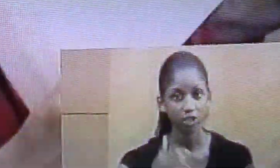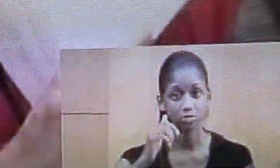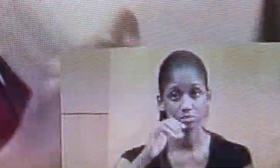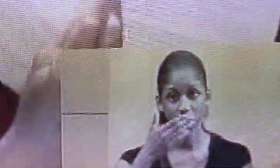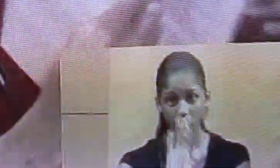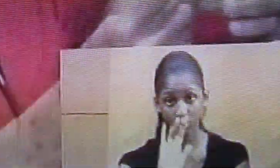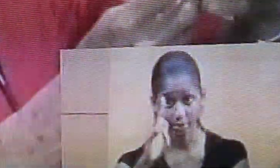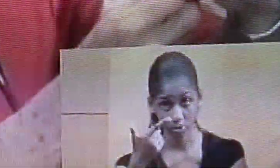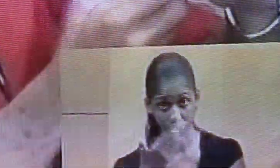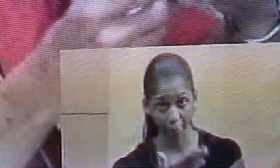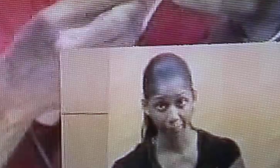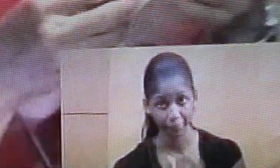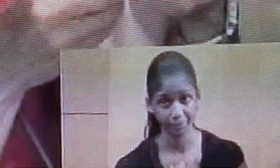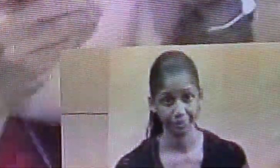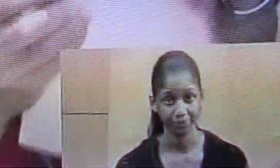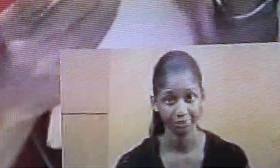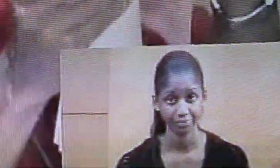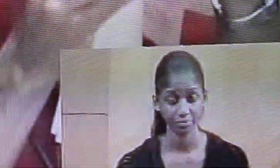deuxième.